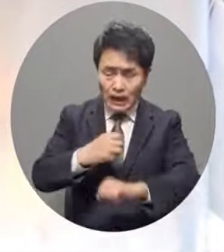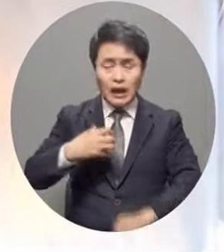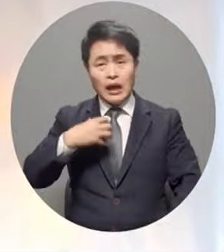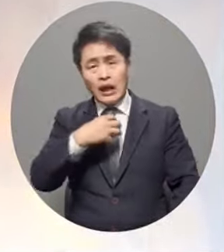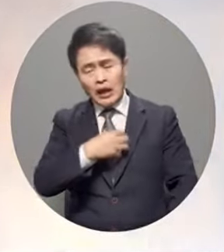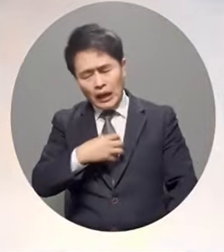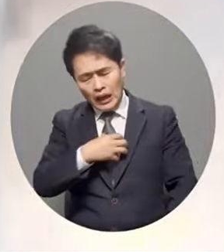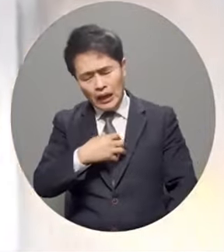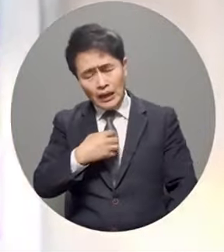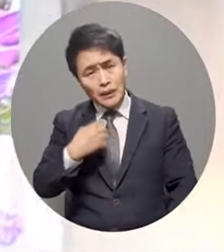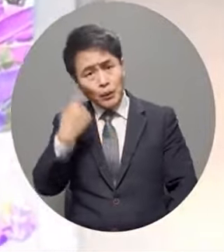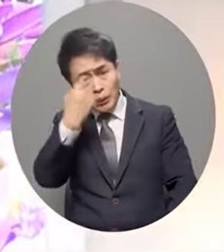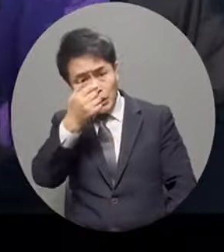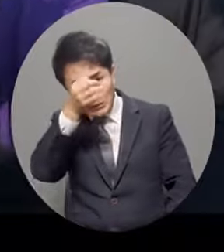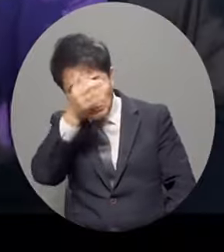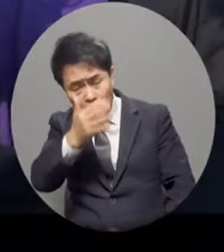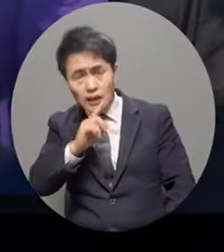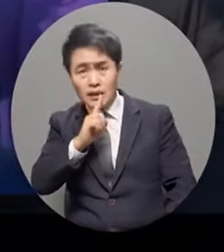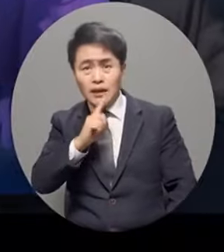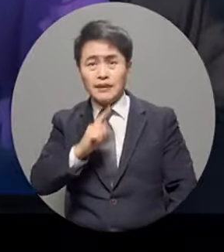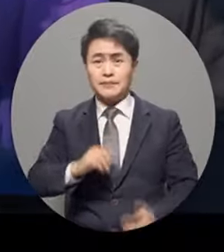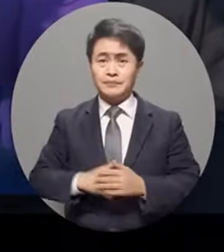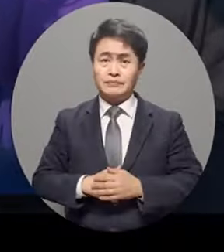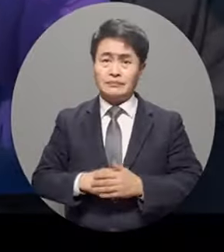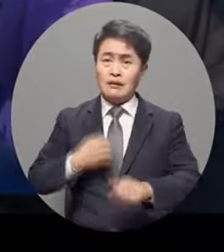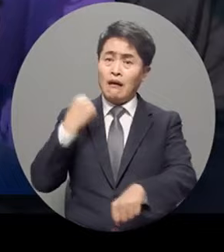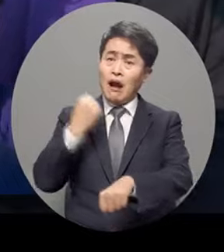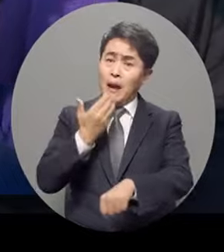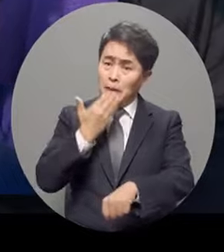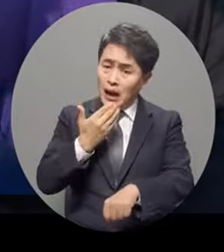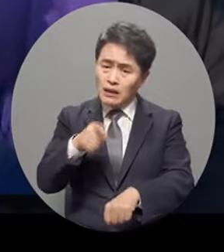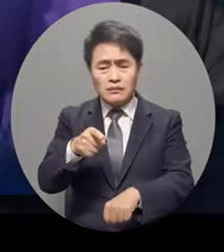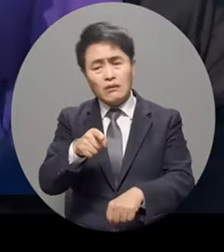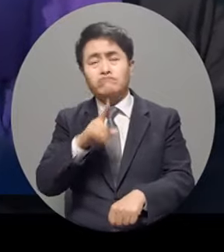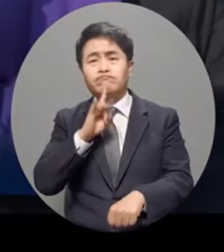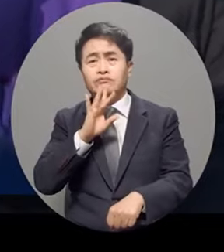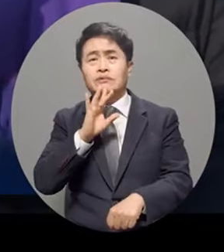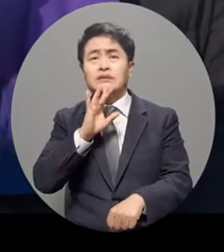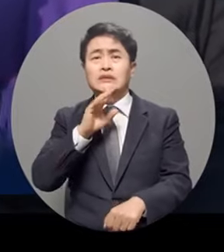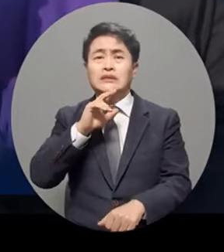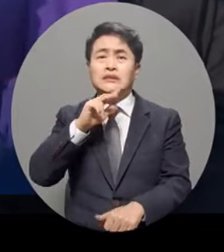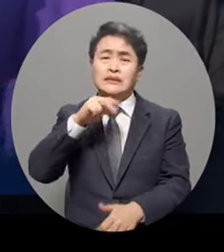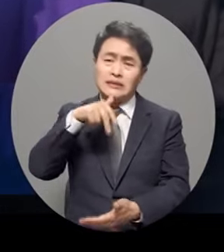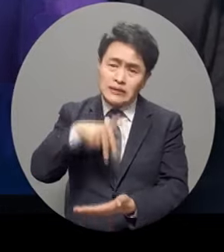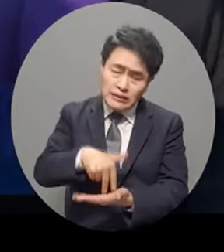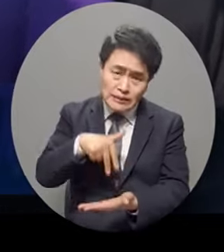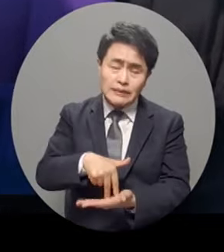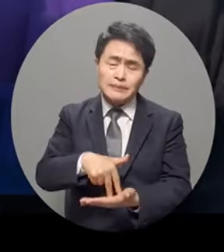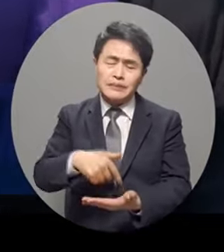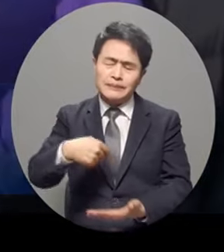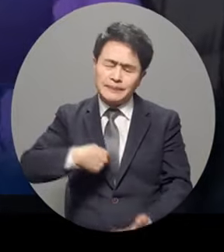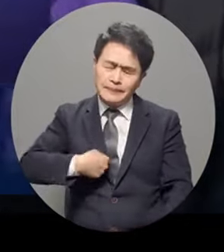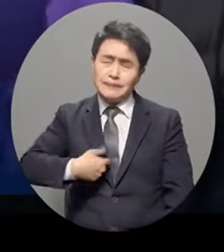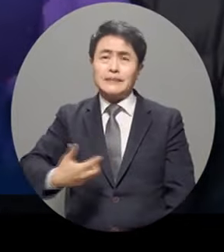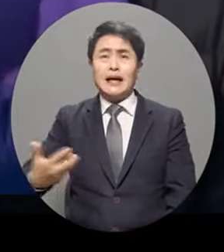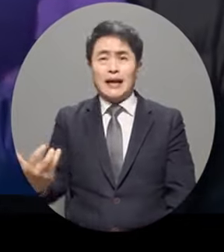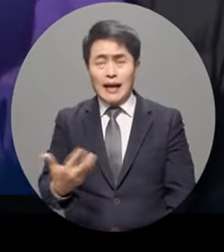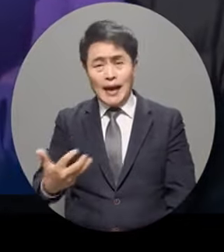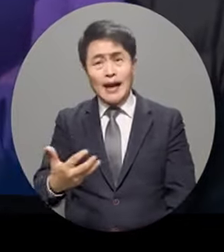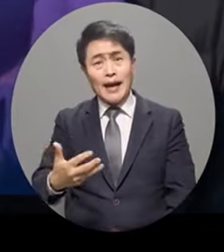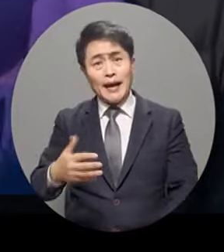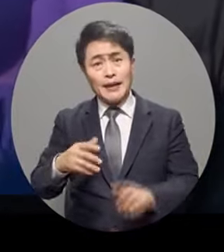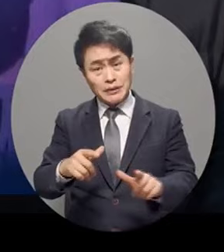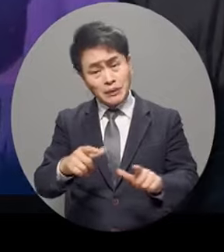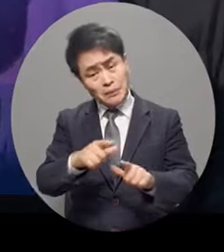더 가슴에 사무칩니다. 저희가 할 수 있는 게 또 이런 것밖에 없는 이 현실도 좀 가슴이 아프지만 그래도 평소